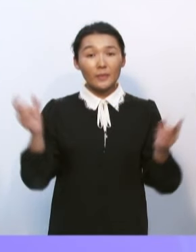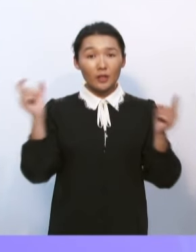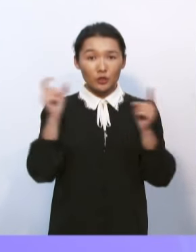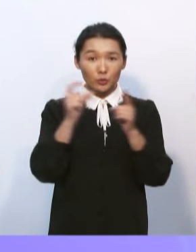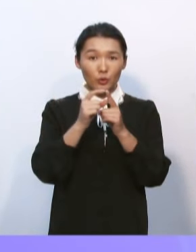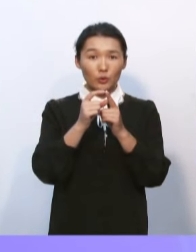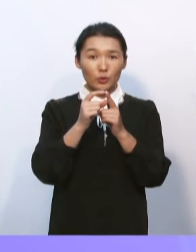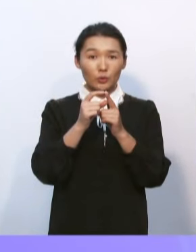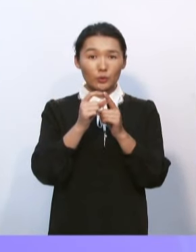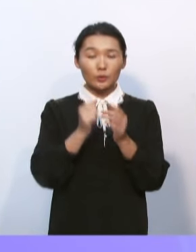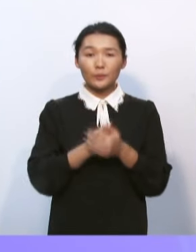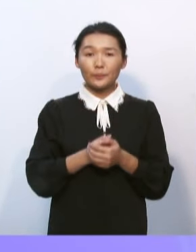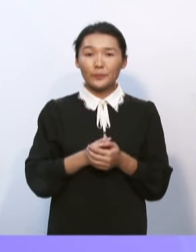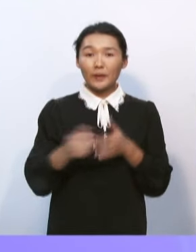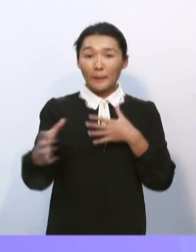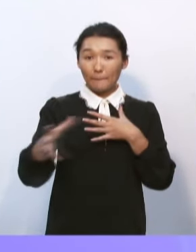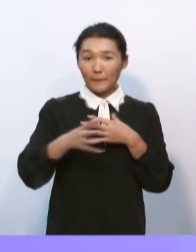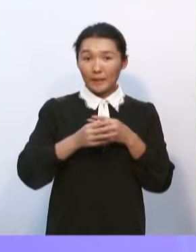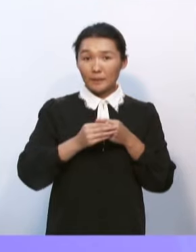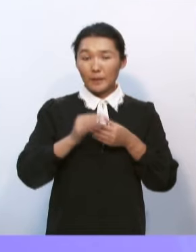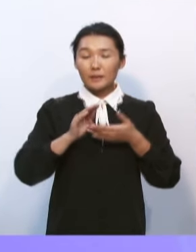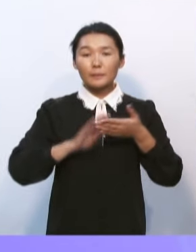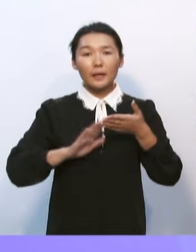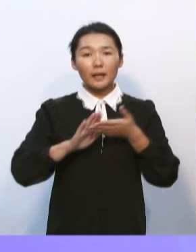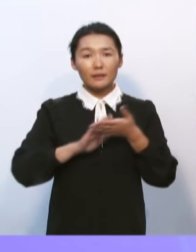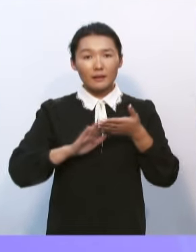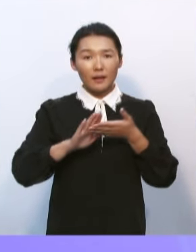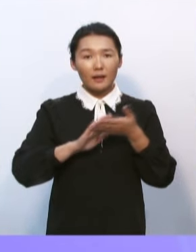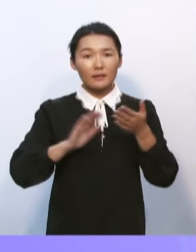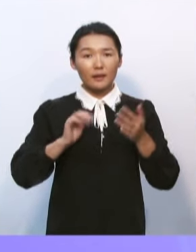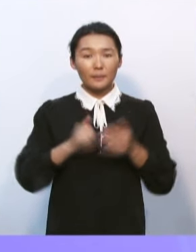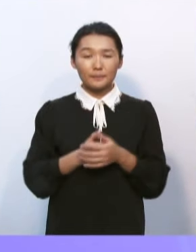Сөздөрдү менин артымдан кайталагыла.